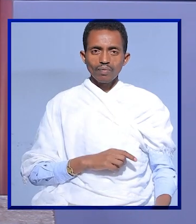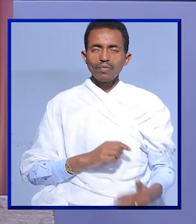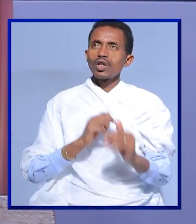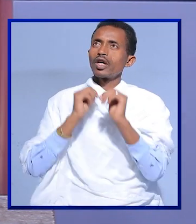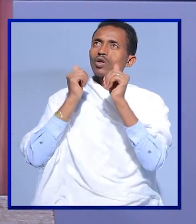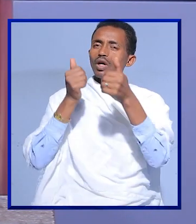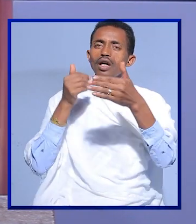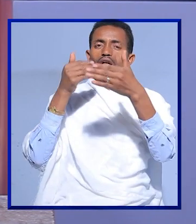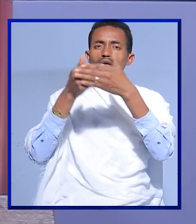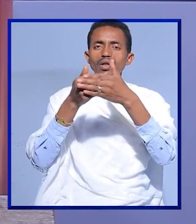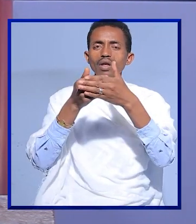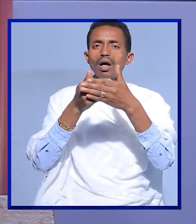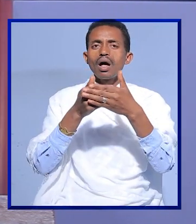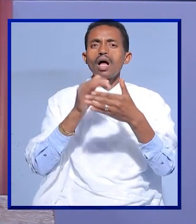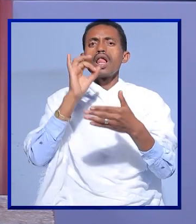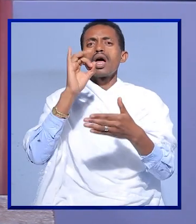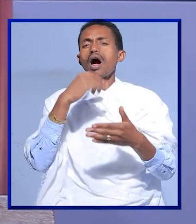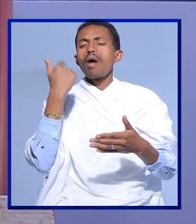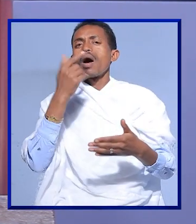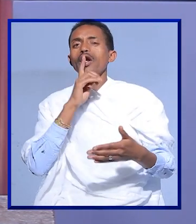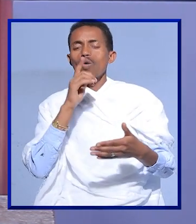የእጅ መንሻ የቀረበለት ማን ነው?